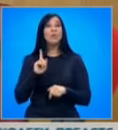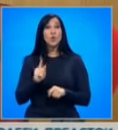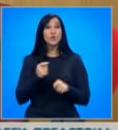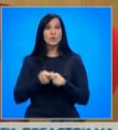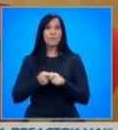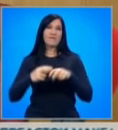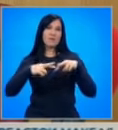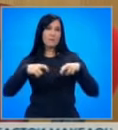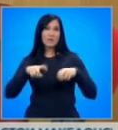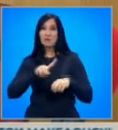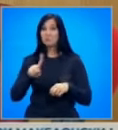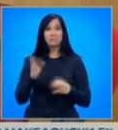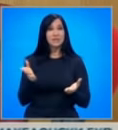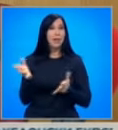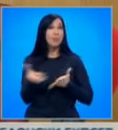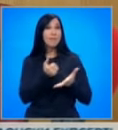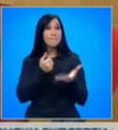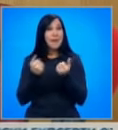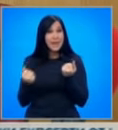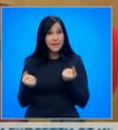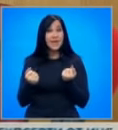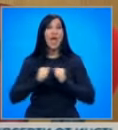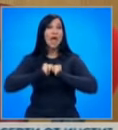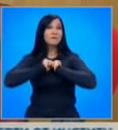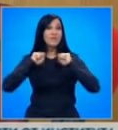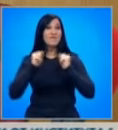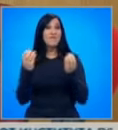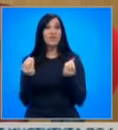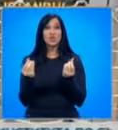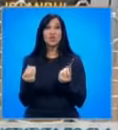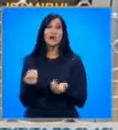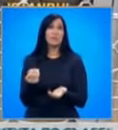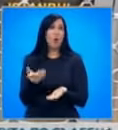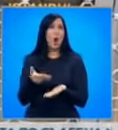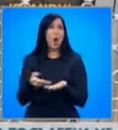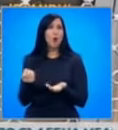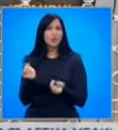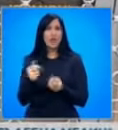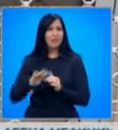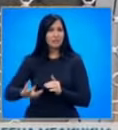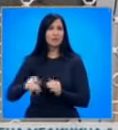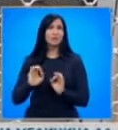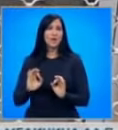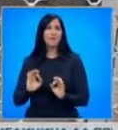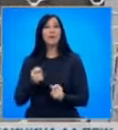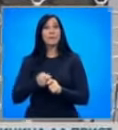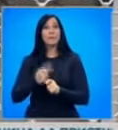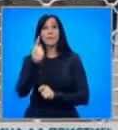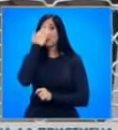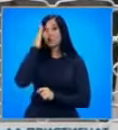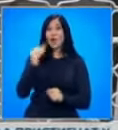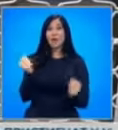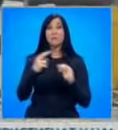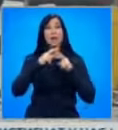извършени проверки, не са открити взривни вещества и остатъци от такива. Вече е извършен